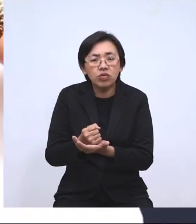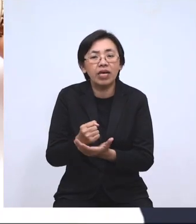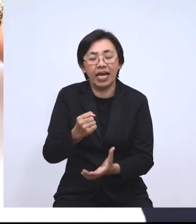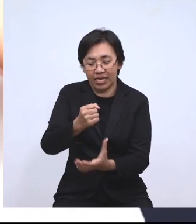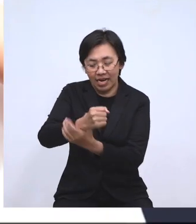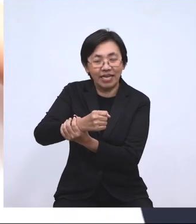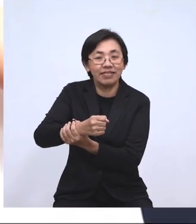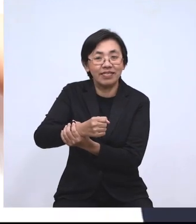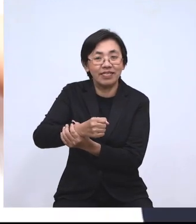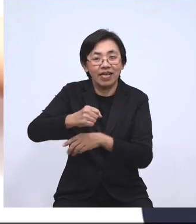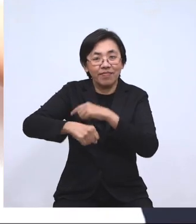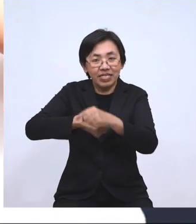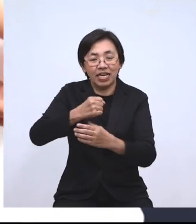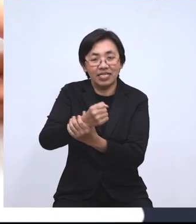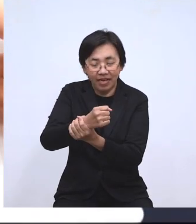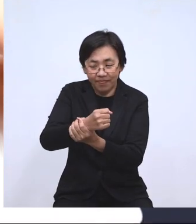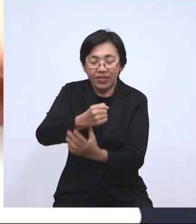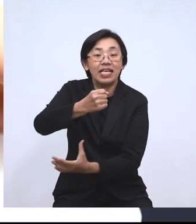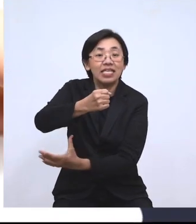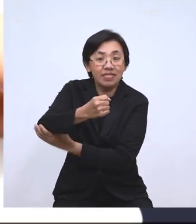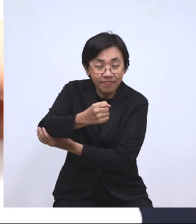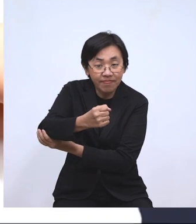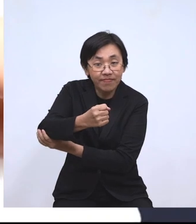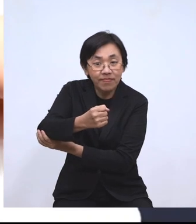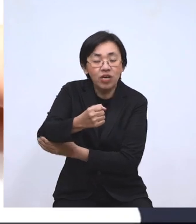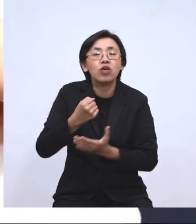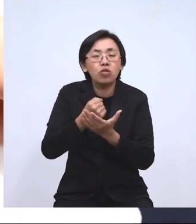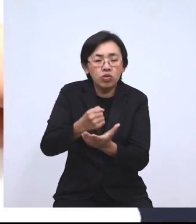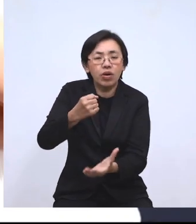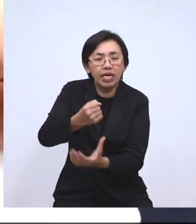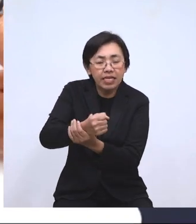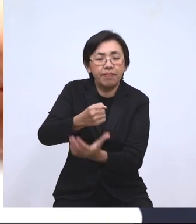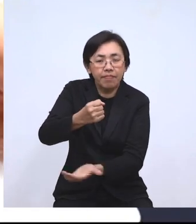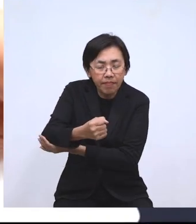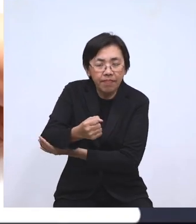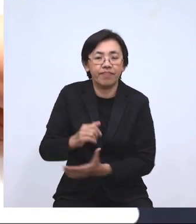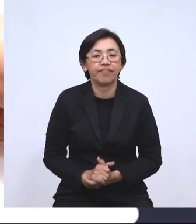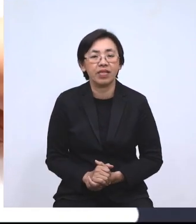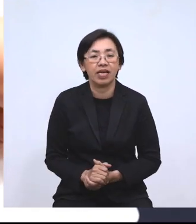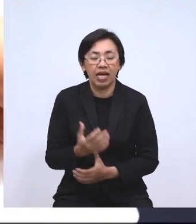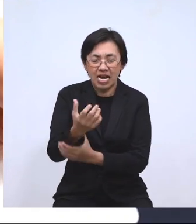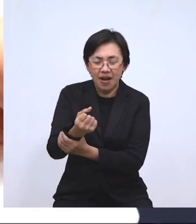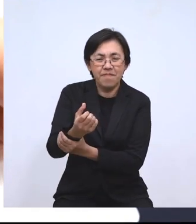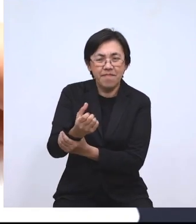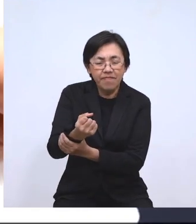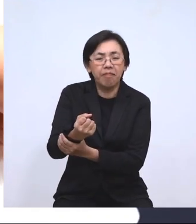ยทั้งข้อมือ คือจับ แล้วก็ข้อศอกนะคะเราต้องช่วยเขาแต่เรื่องของการกำบ